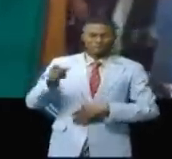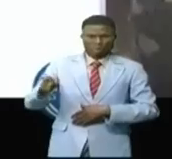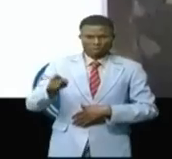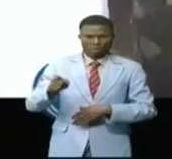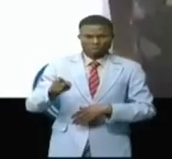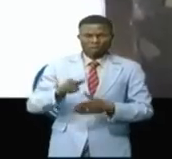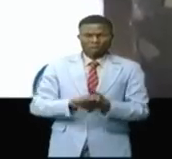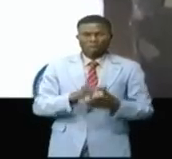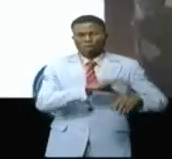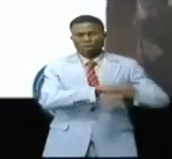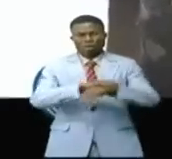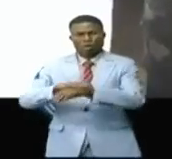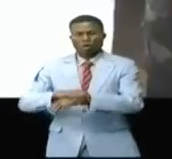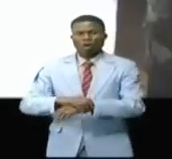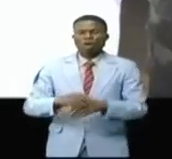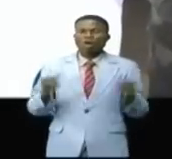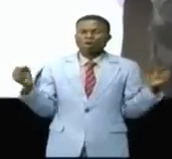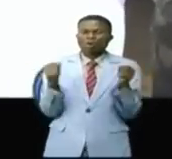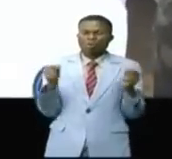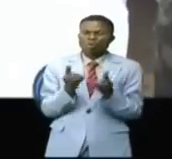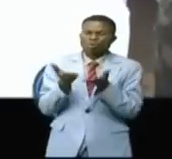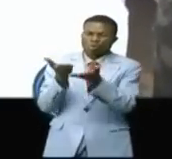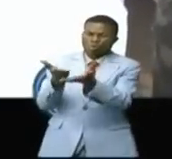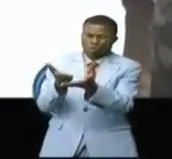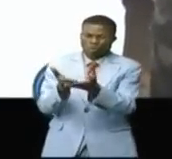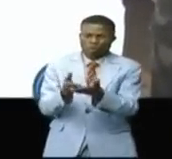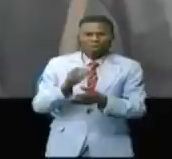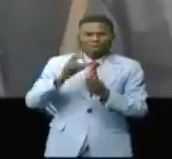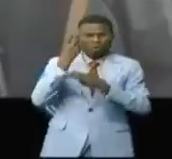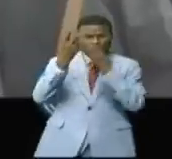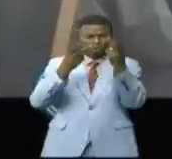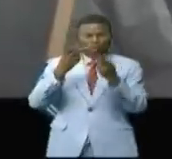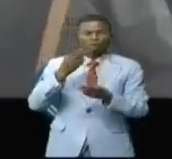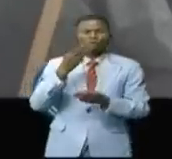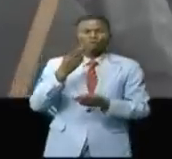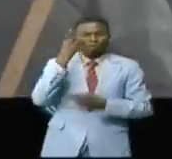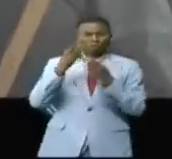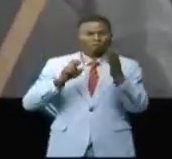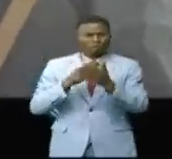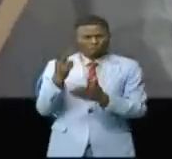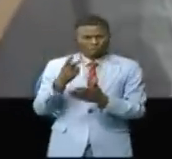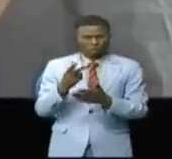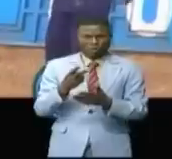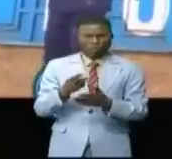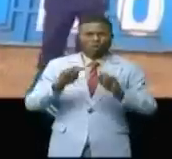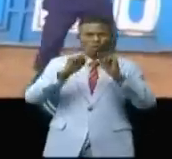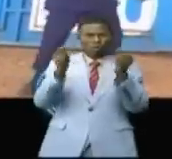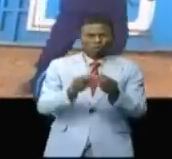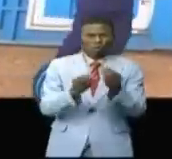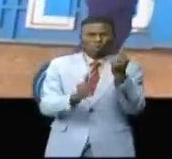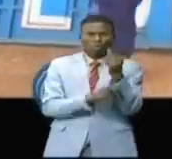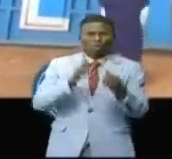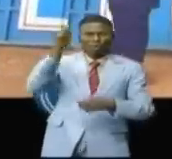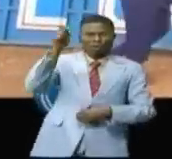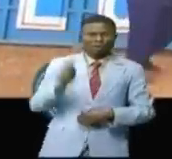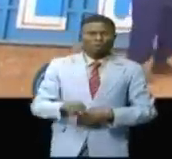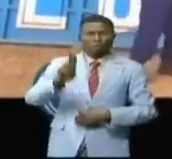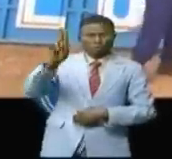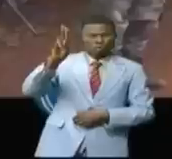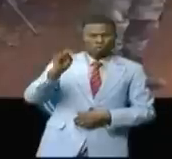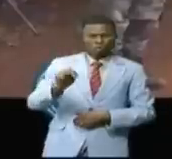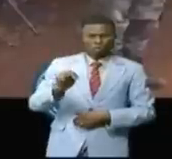la deuxième visite de réconfort a été réservé aux contingents de la monusco de butembo